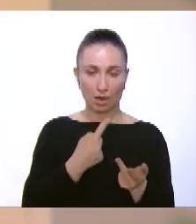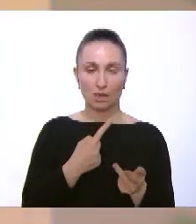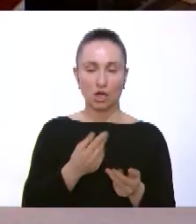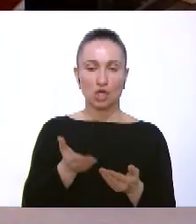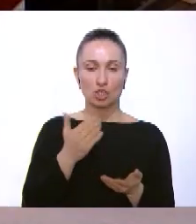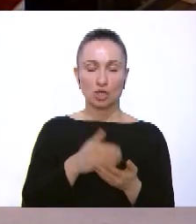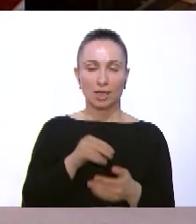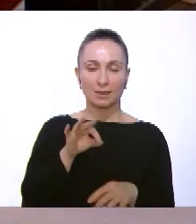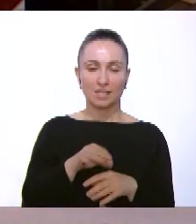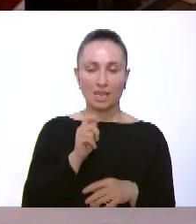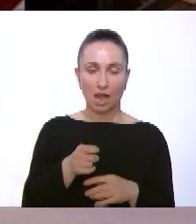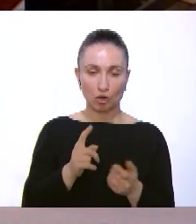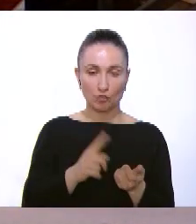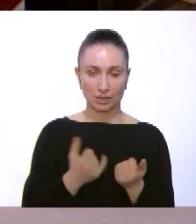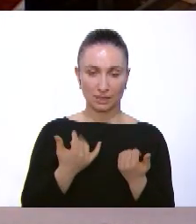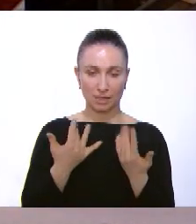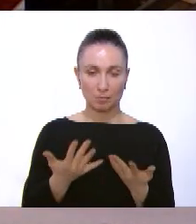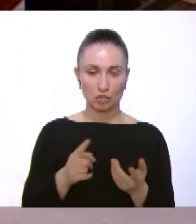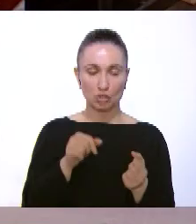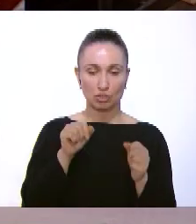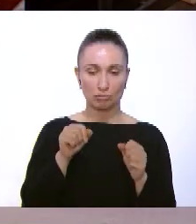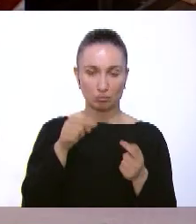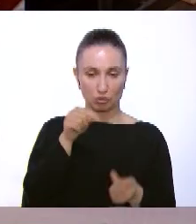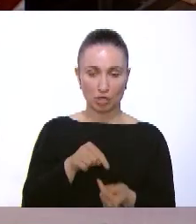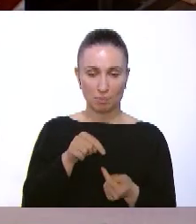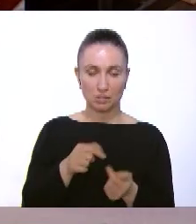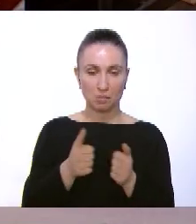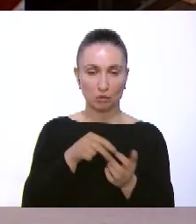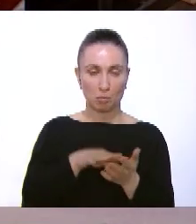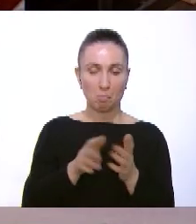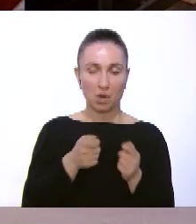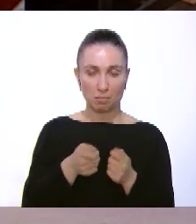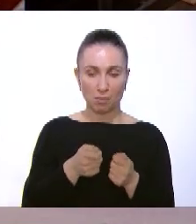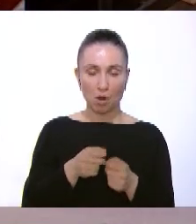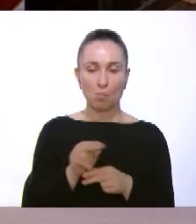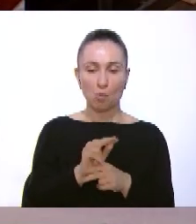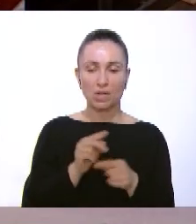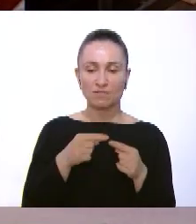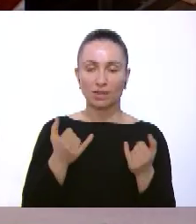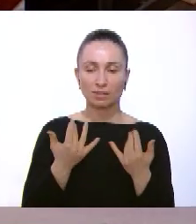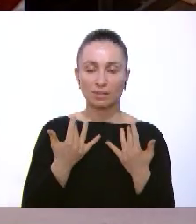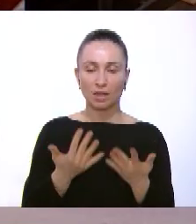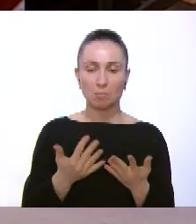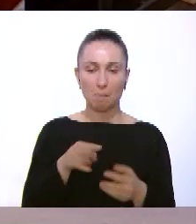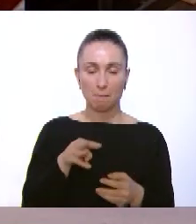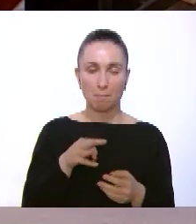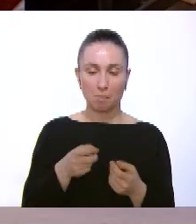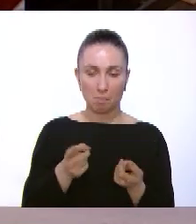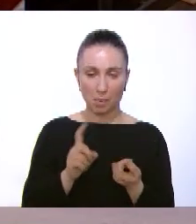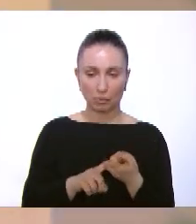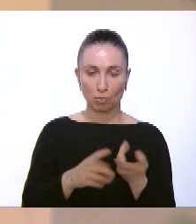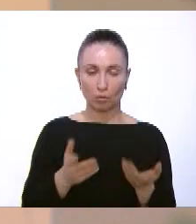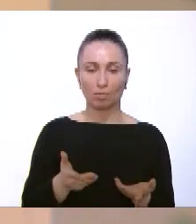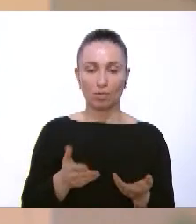შემდეგ დიაგნოსტიკის თანამედროვე შესაბამისი მიდგომებით და მართვით, მკურნალობის ყველა თანამედროვე